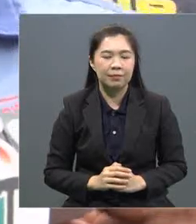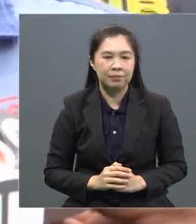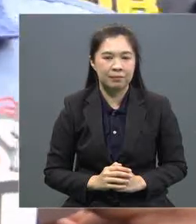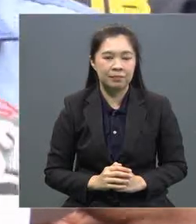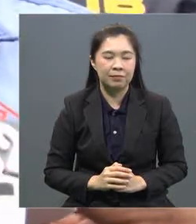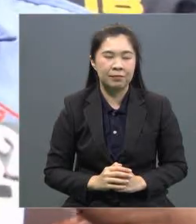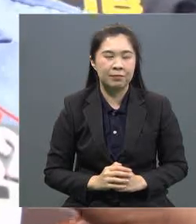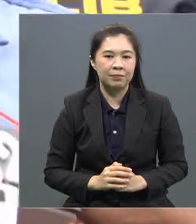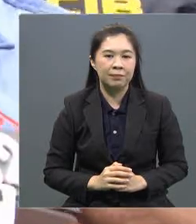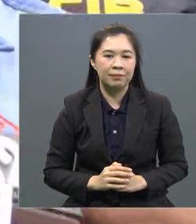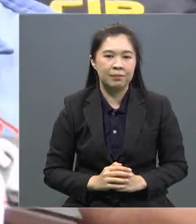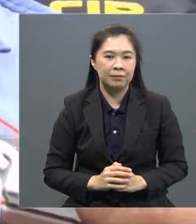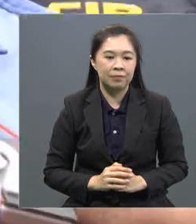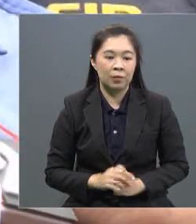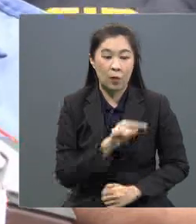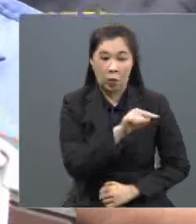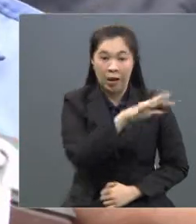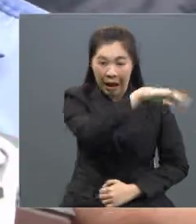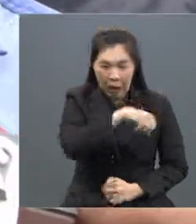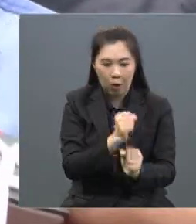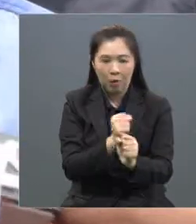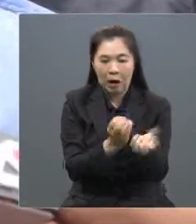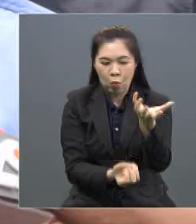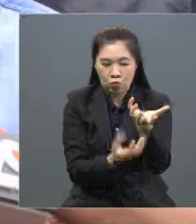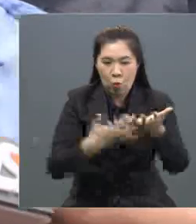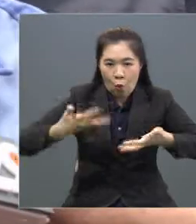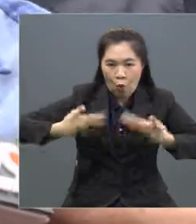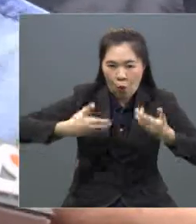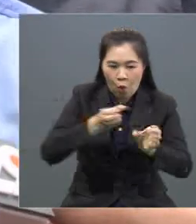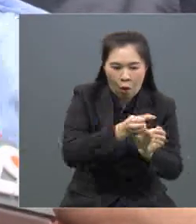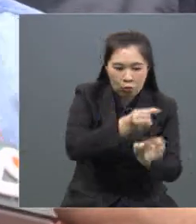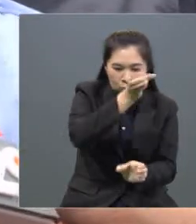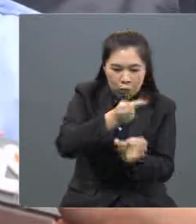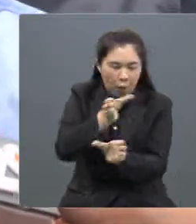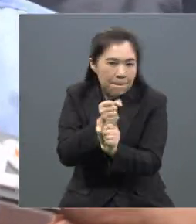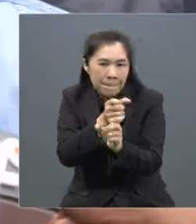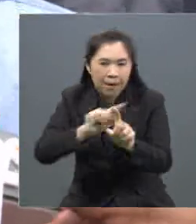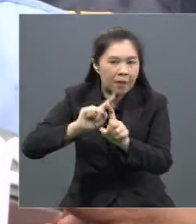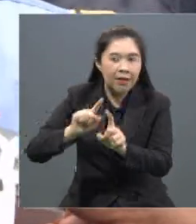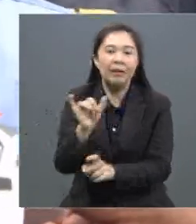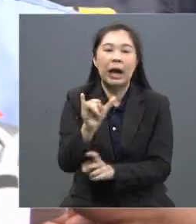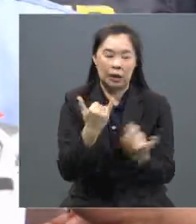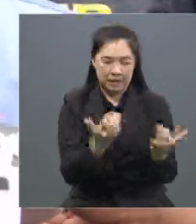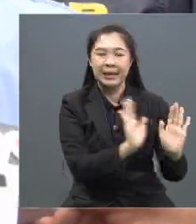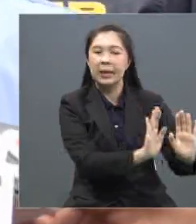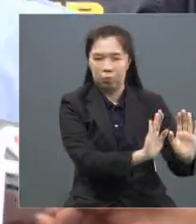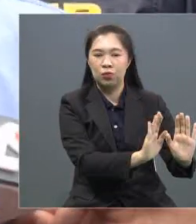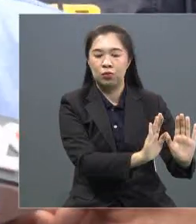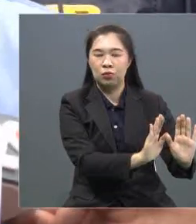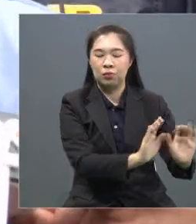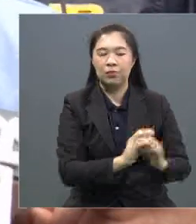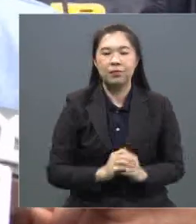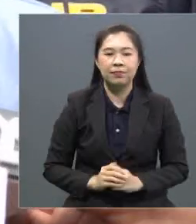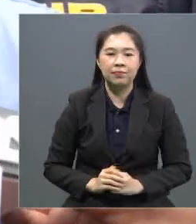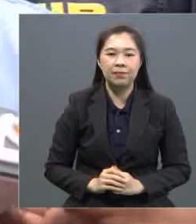ตัวนี้เป็นตัวนี้ยังๆครับยังๆตอนนี้ก็ยังอยู่ในโกดังอยู่ครับตอนนี้เราก็เก็บอยู่ในโกดังอยู่ครับประมาณนั้น